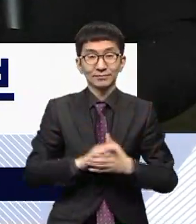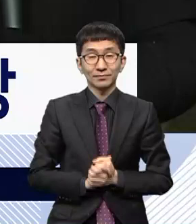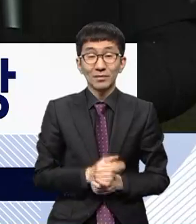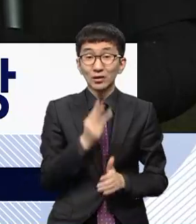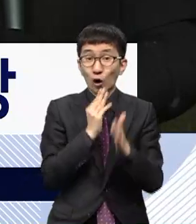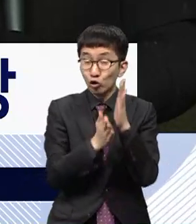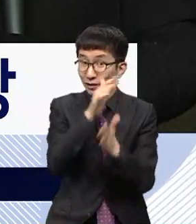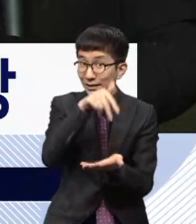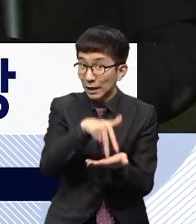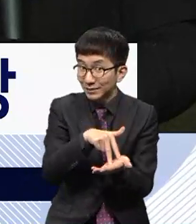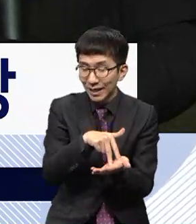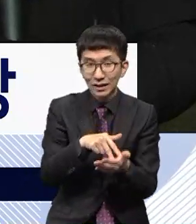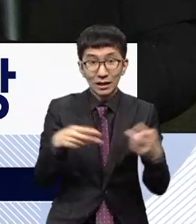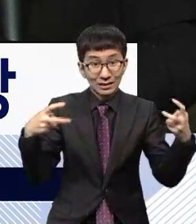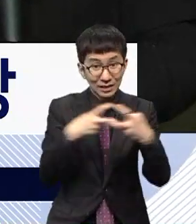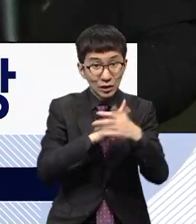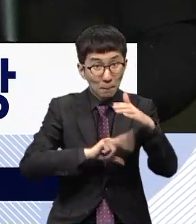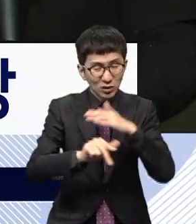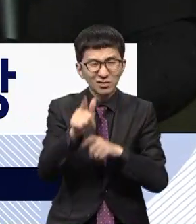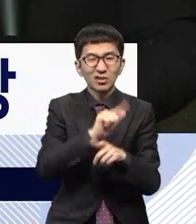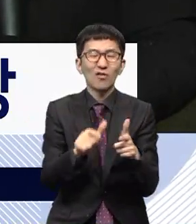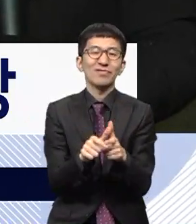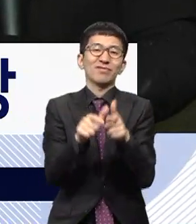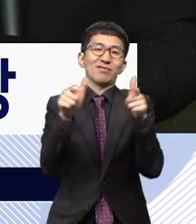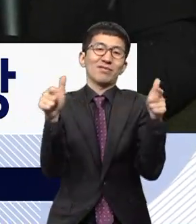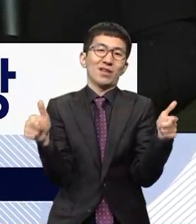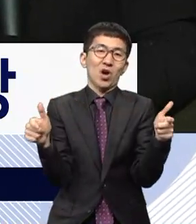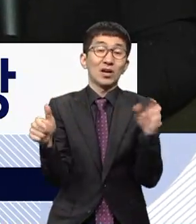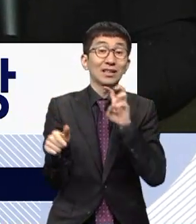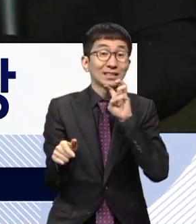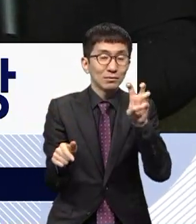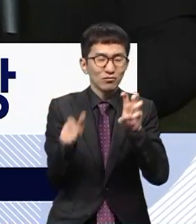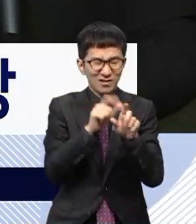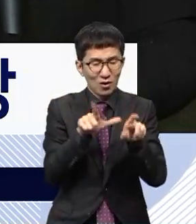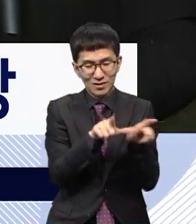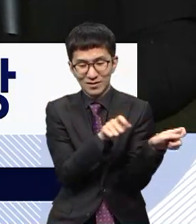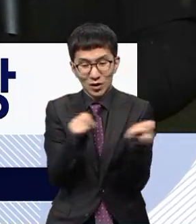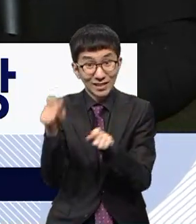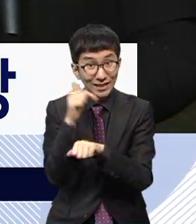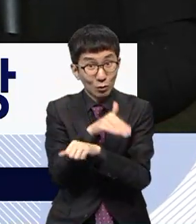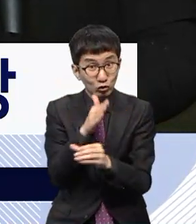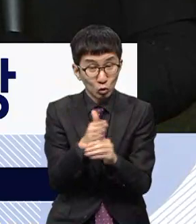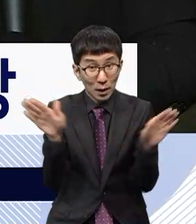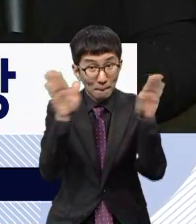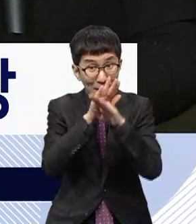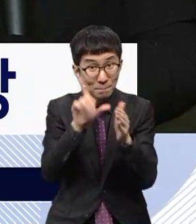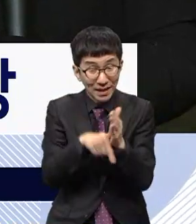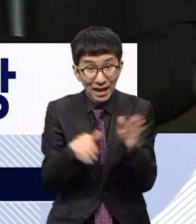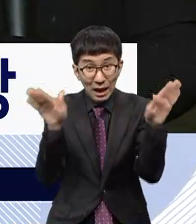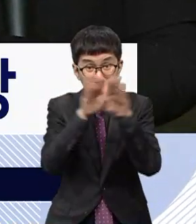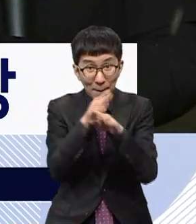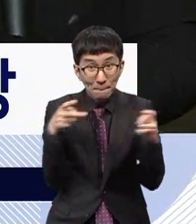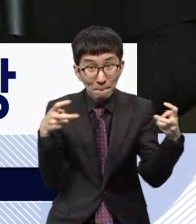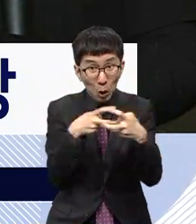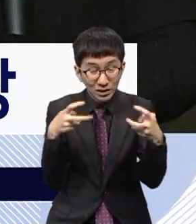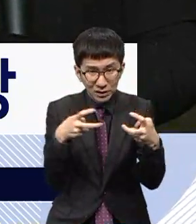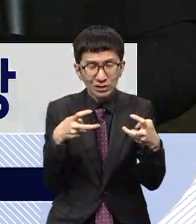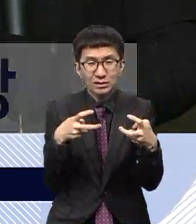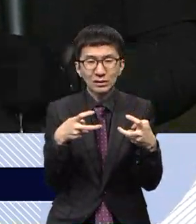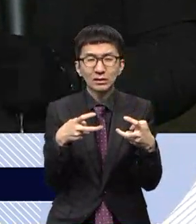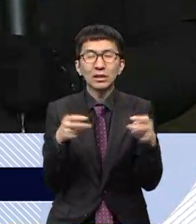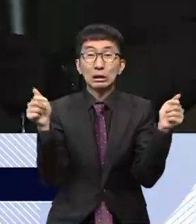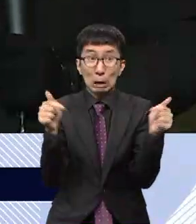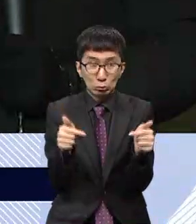서울시는 출퇴근 시간 대중교통 집중 배차 시간을 30분씩 연장합니다. 오늘 밤엔 시내버스 야간 감축 운행도